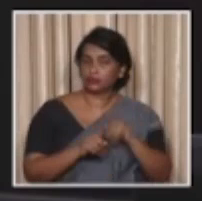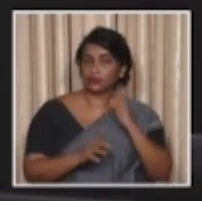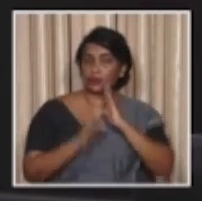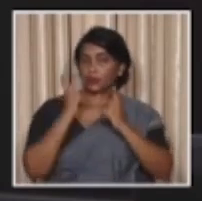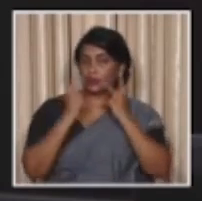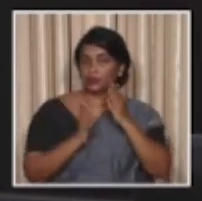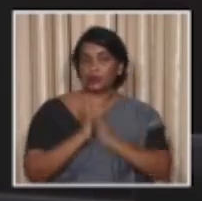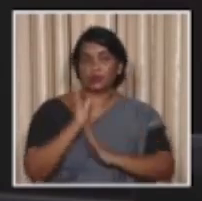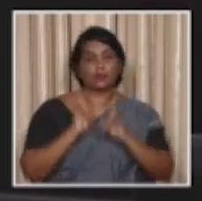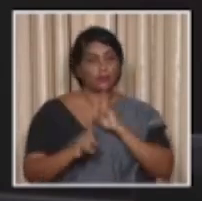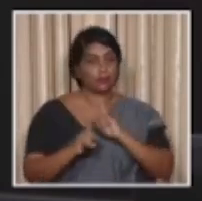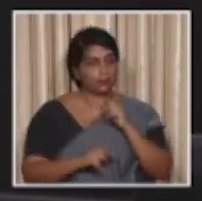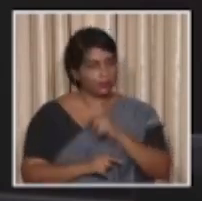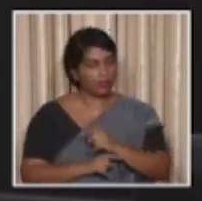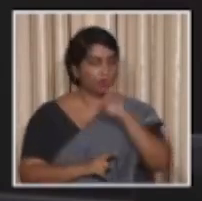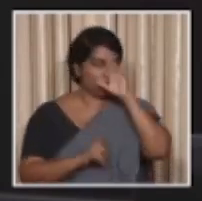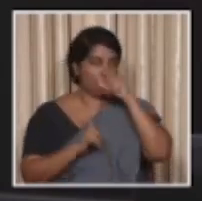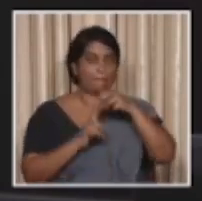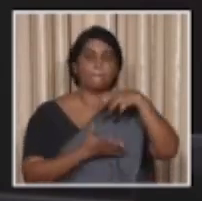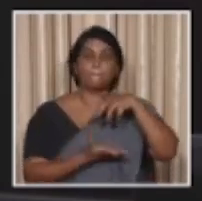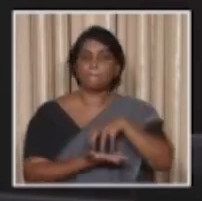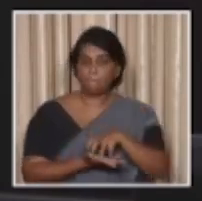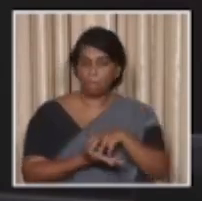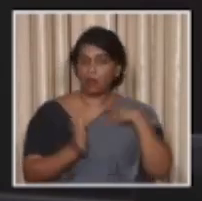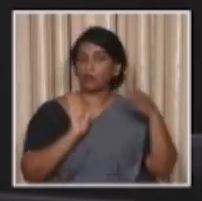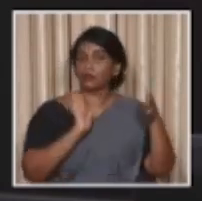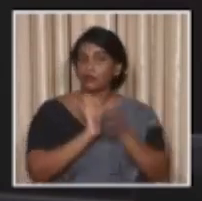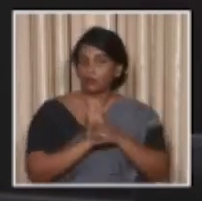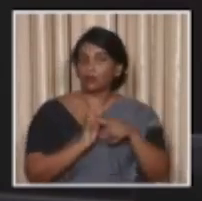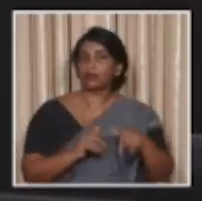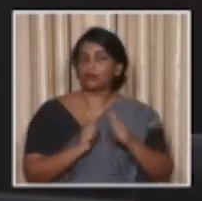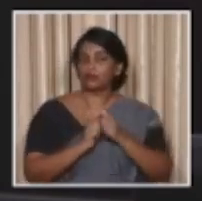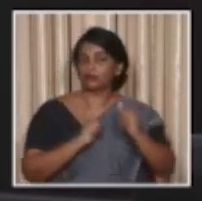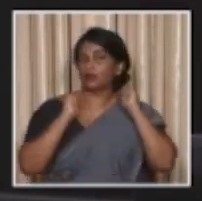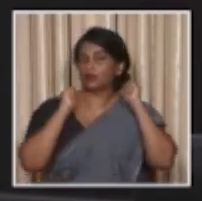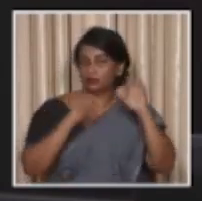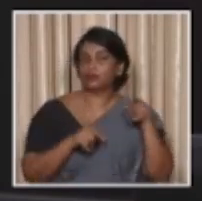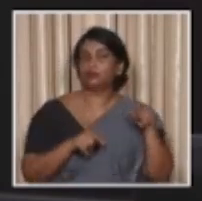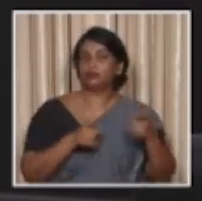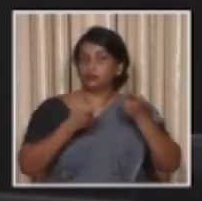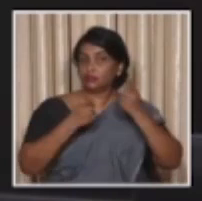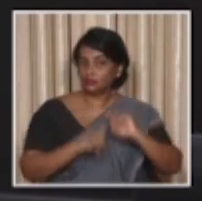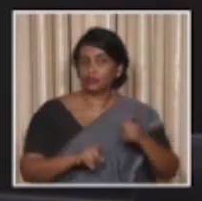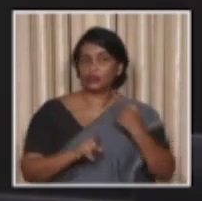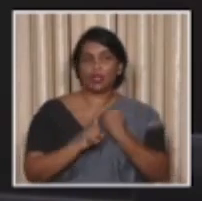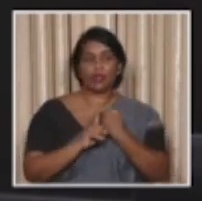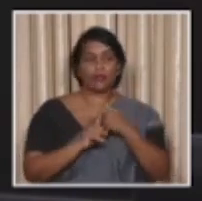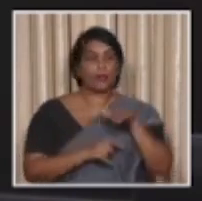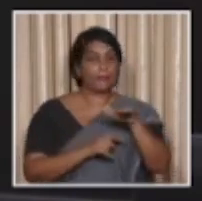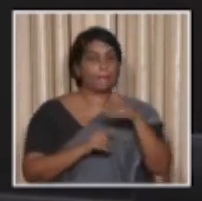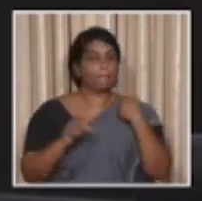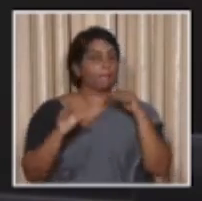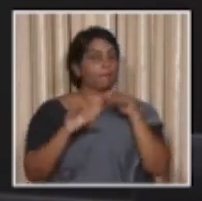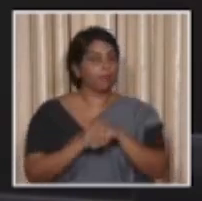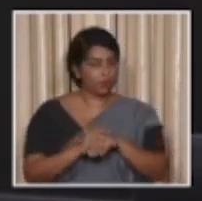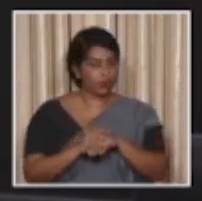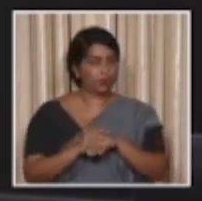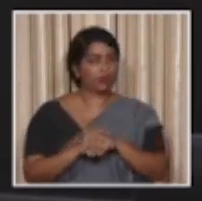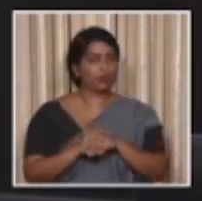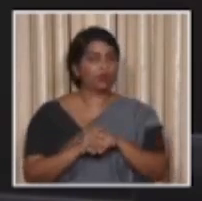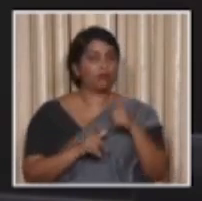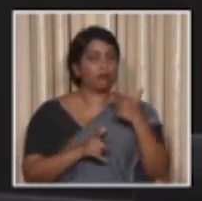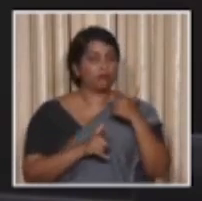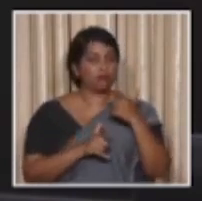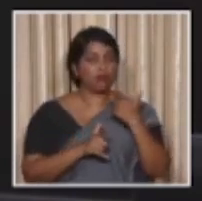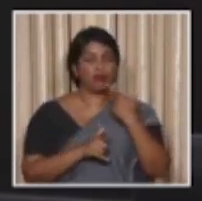සංචාරක අමාත්‍යාංශයයි වයඹ පළාත් සභාවයි එකතුනොත් අපිට මේ දේ කරන්න පුළුවන්. ඊළඟට අපි කල්පිටිය ප්‍රදේශයට ගියාපුවාම ඩොල්පින්